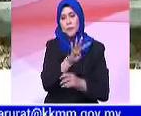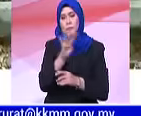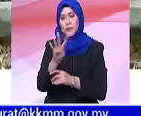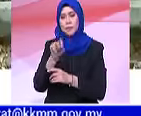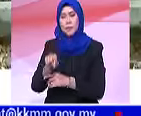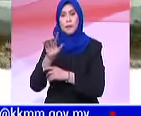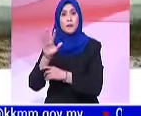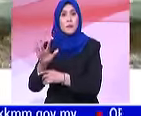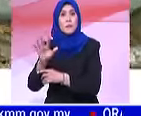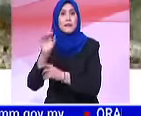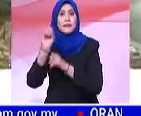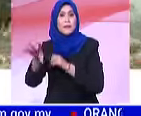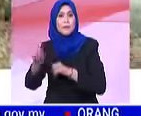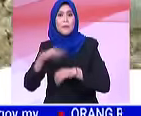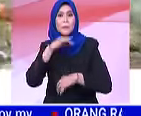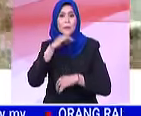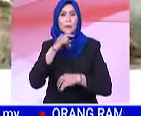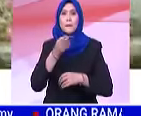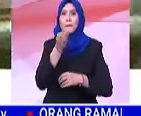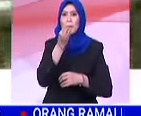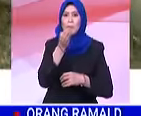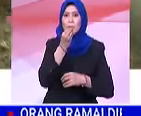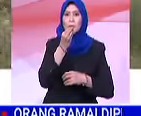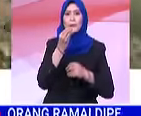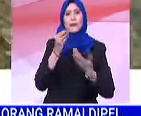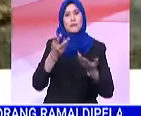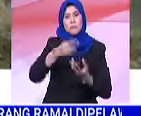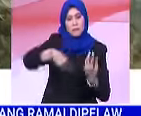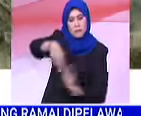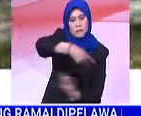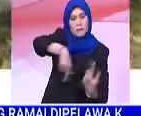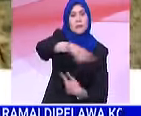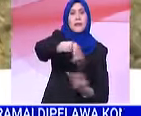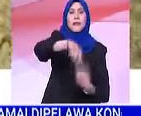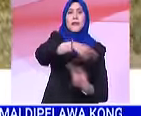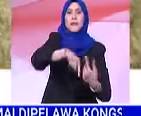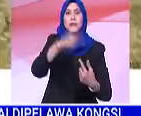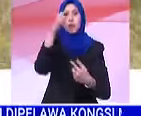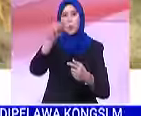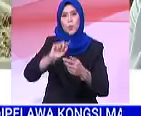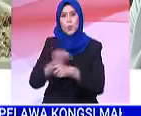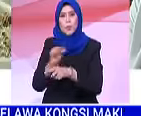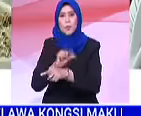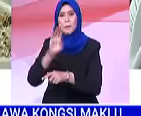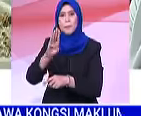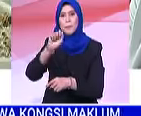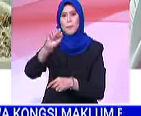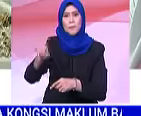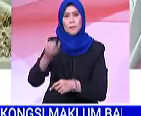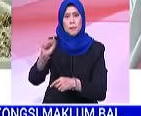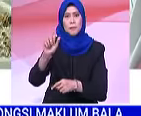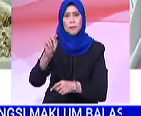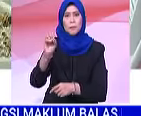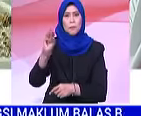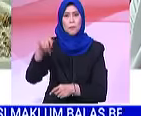44.5% sampah merupakan sisa makanan yang berpotensi dikitar semula sebagai baja kompos. Sisa makanan